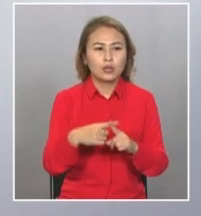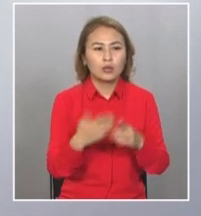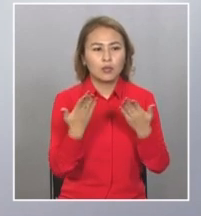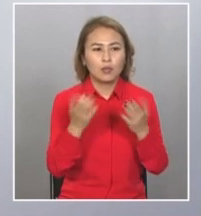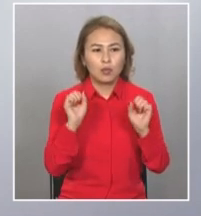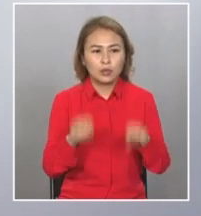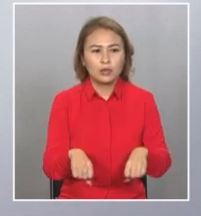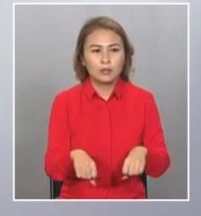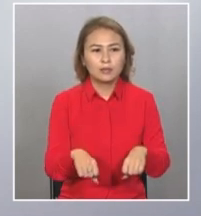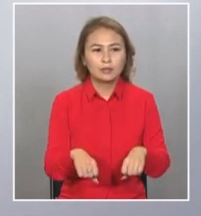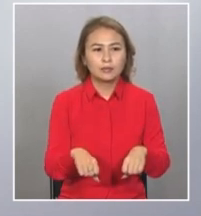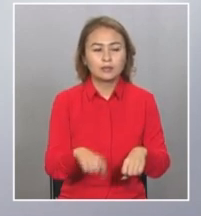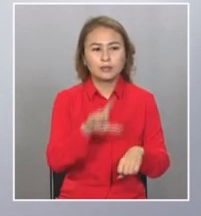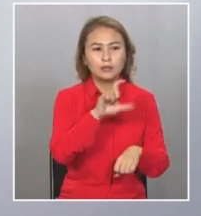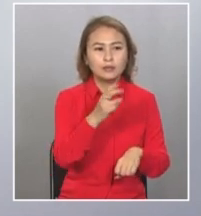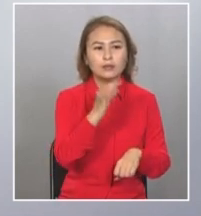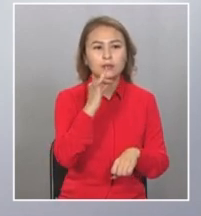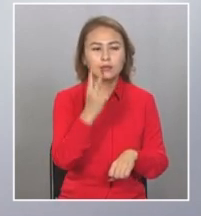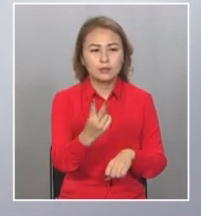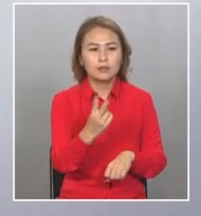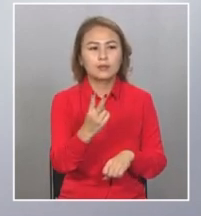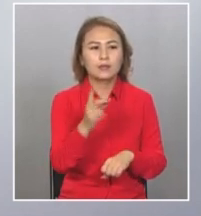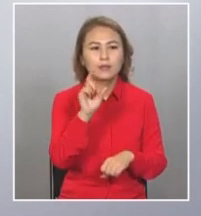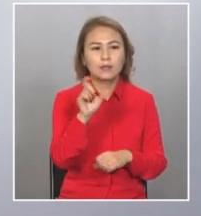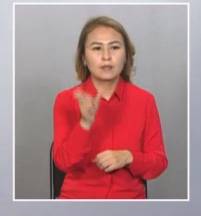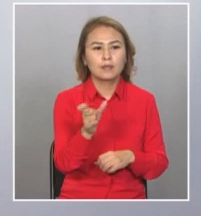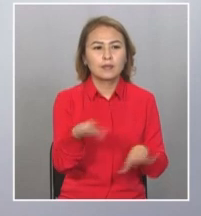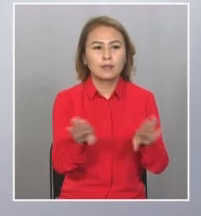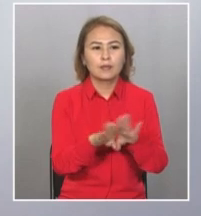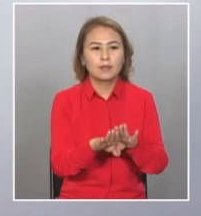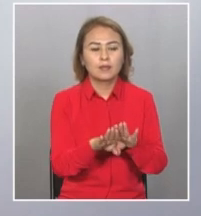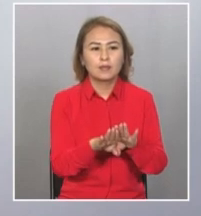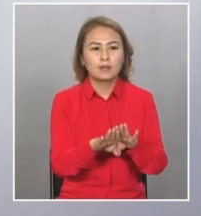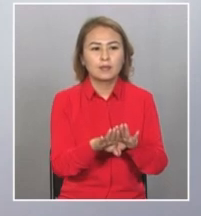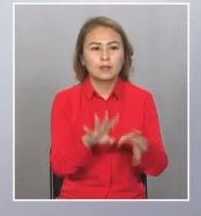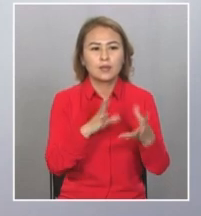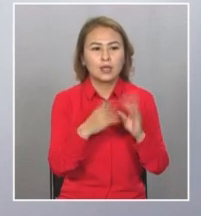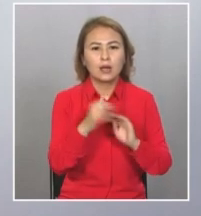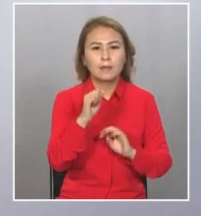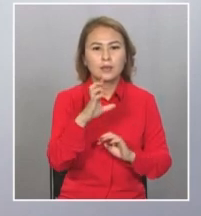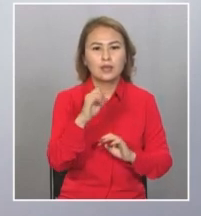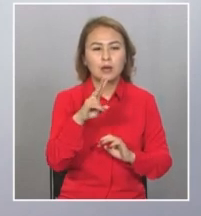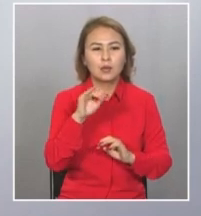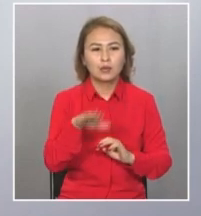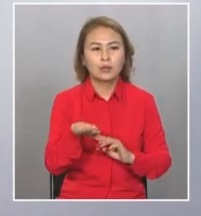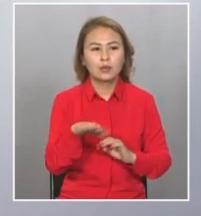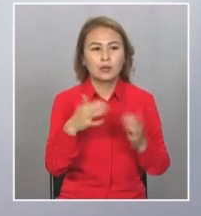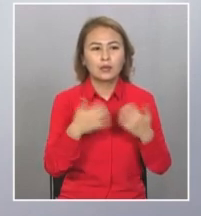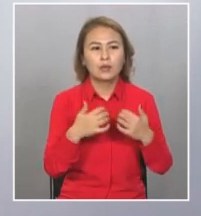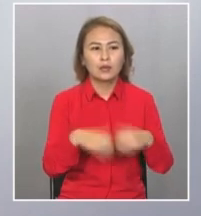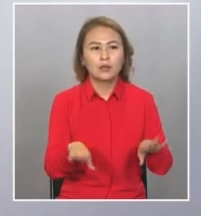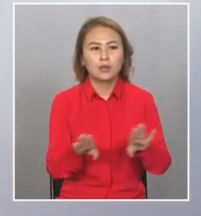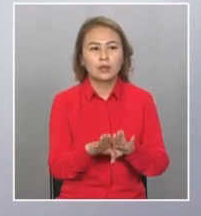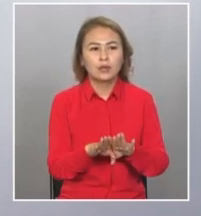болса, онда біз A2 ұяшығындағы санды тұрақты етіп, яғни абсолютті сілтеме ретінде көрсетеміз.